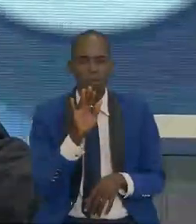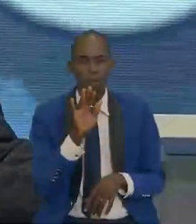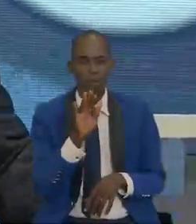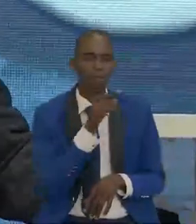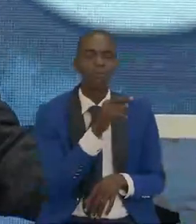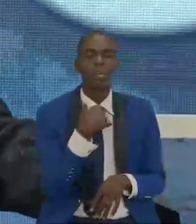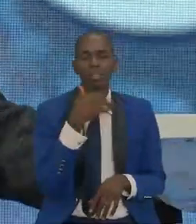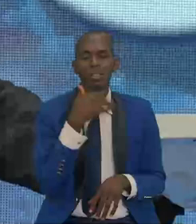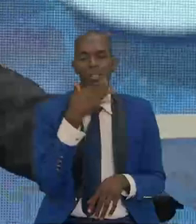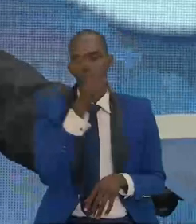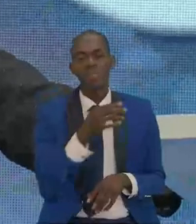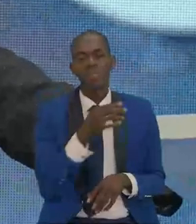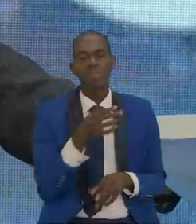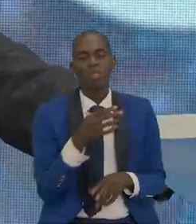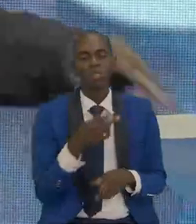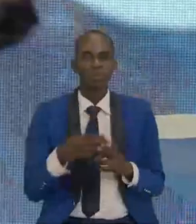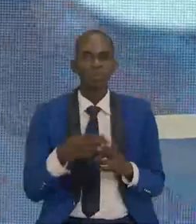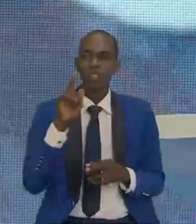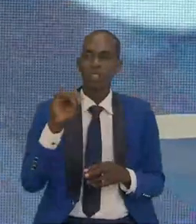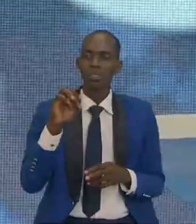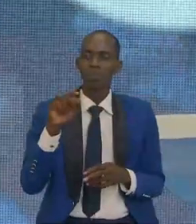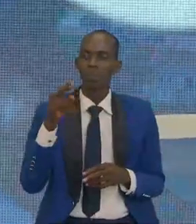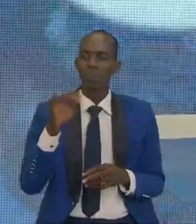Ah, ça, c'est Timothée qui parle là-bas.